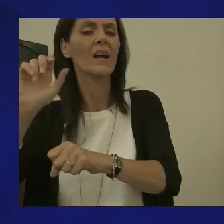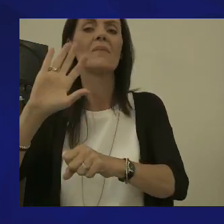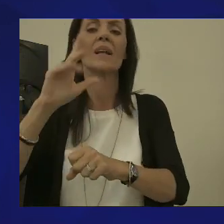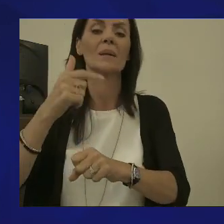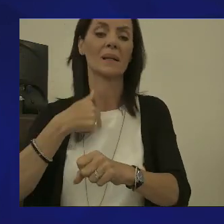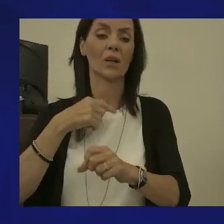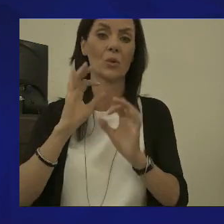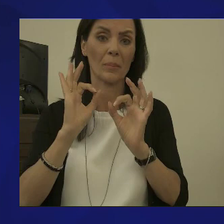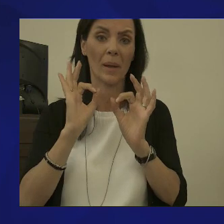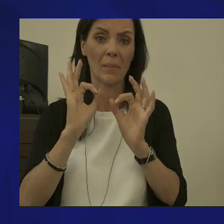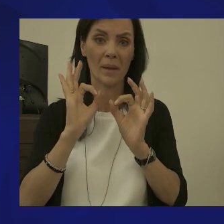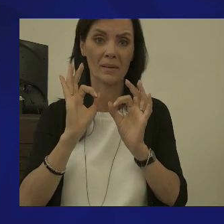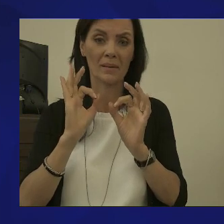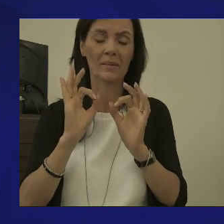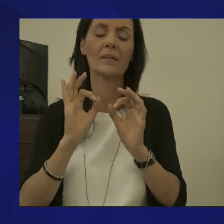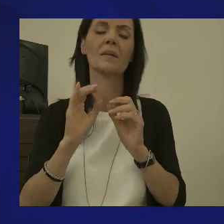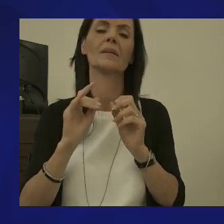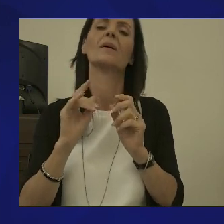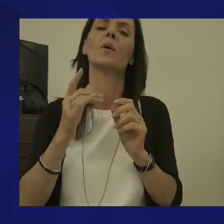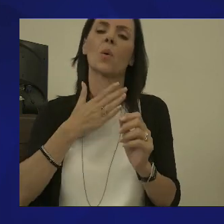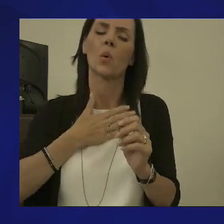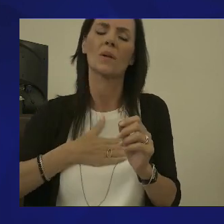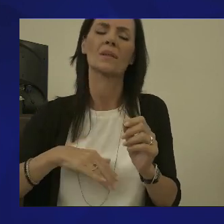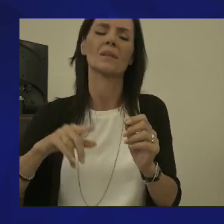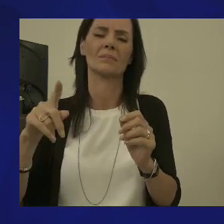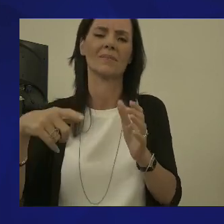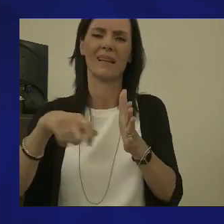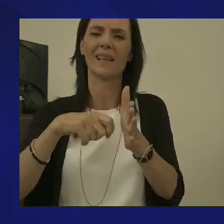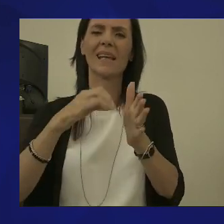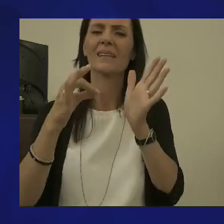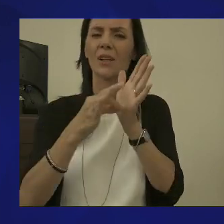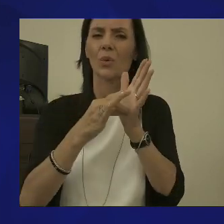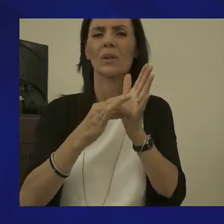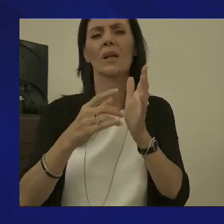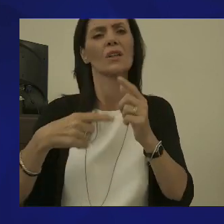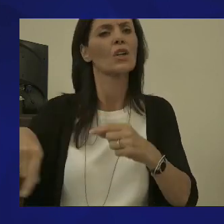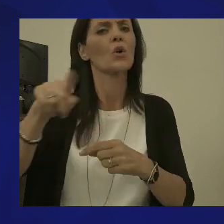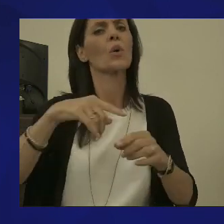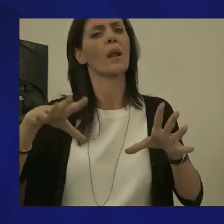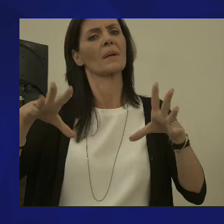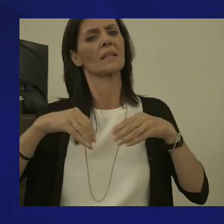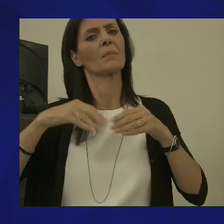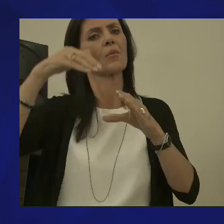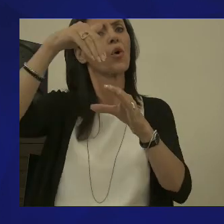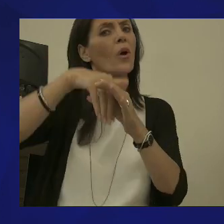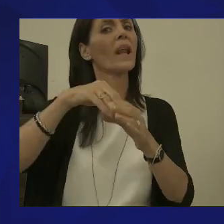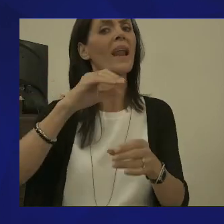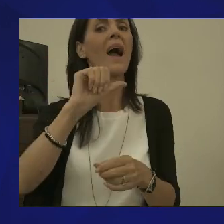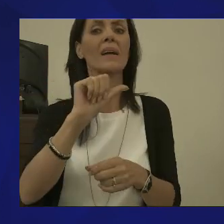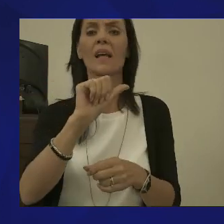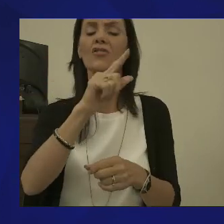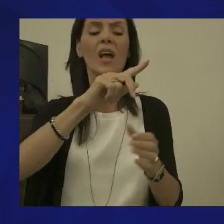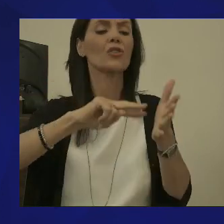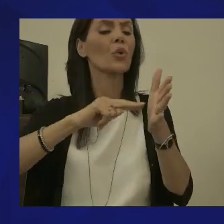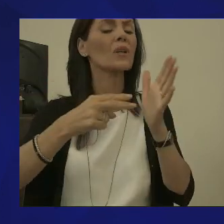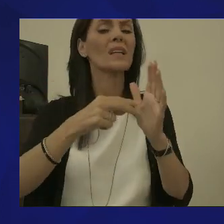אם אנחנו באמת ממצים את הנקודה הזו, ורוצים לבדוק את הממשק, כי כולנו מסכימים, כולל אריאל, שהתוכנית הזו